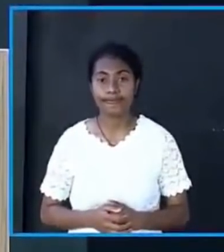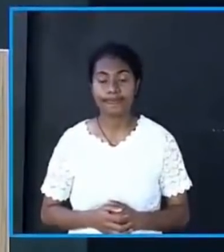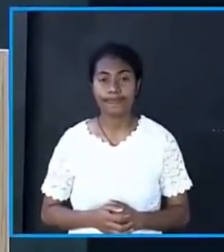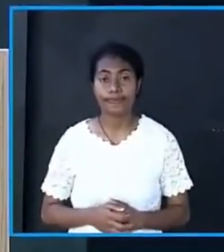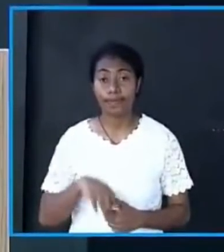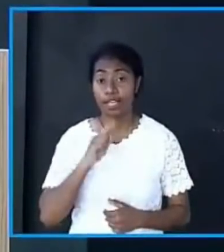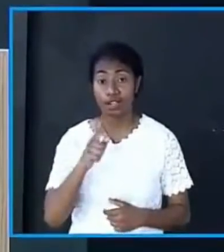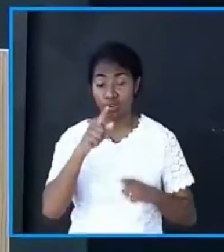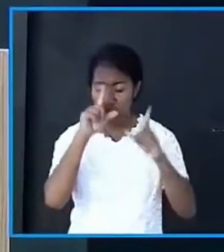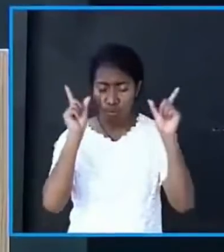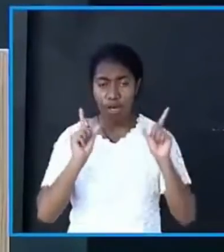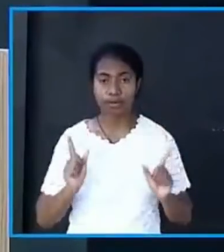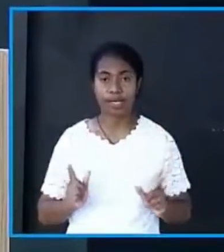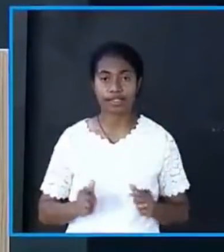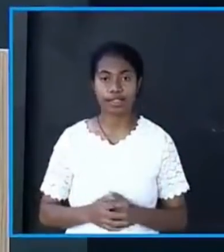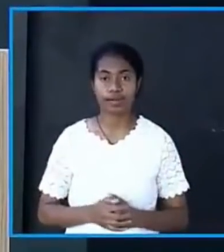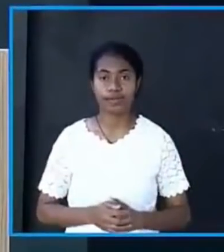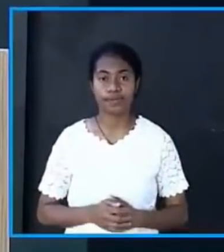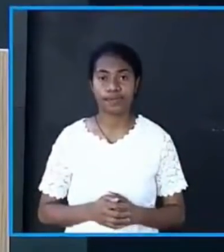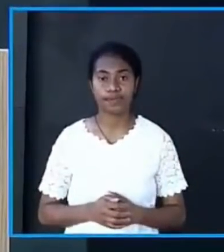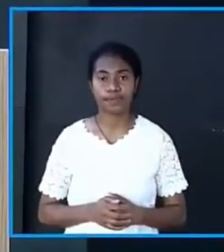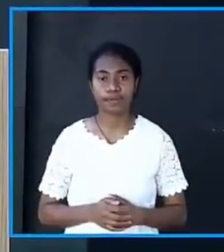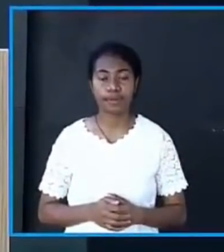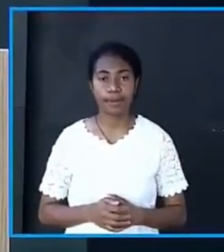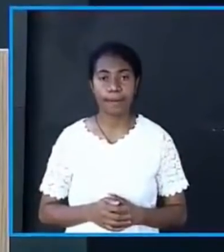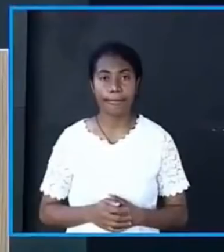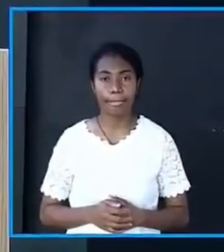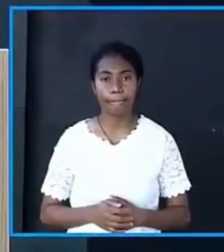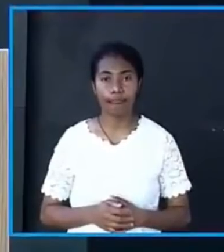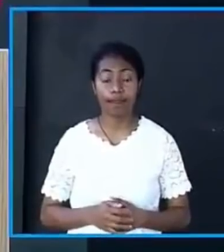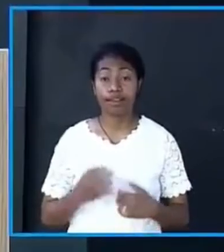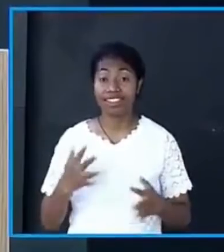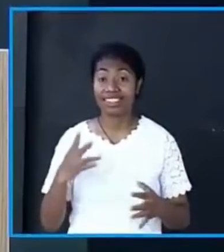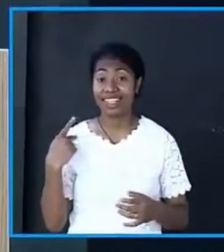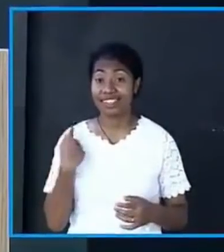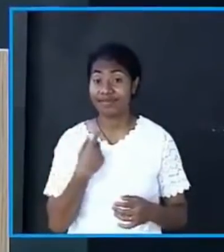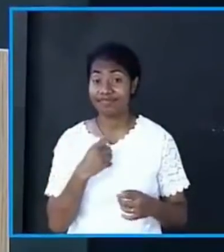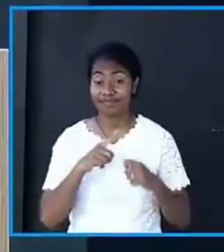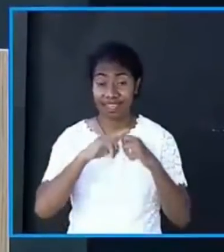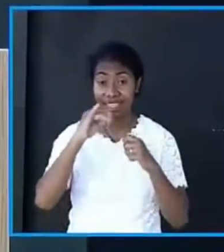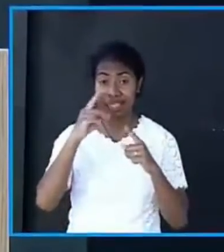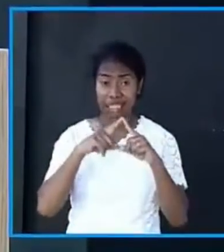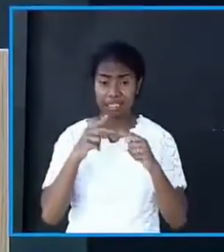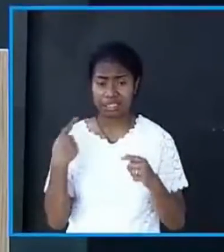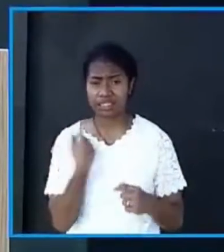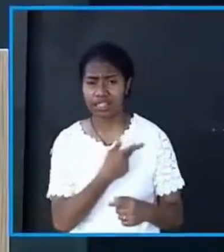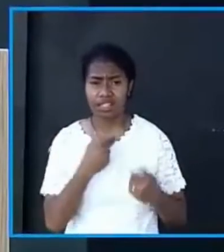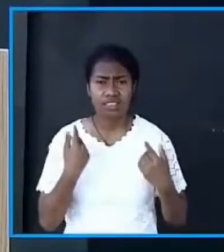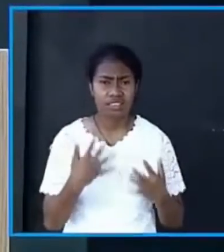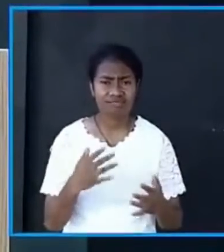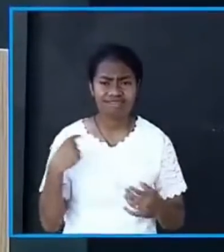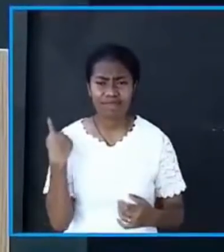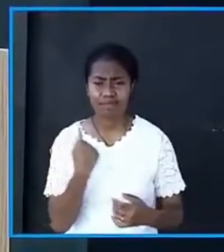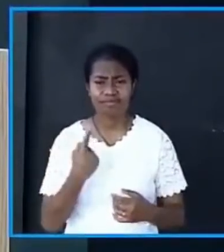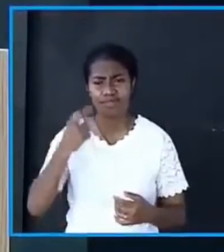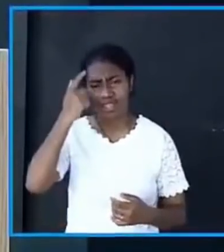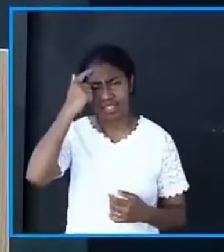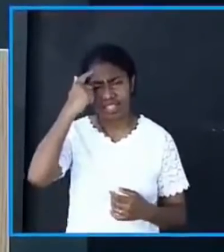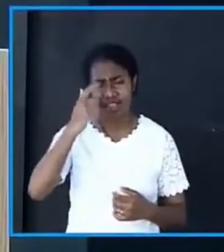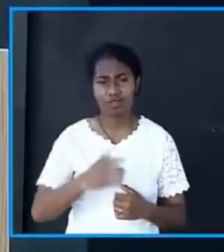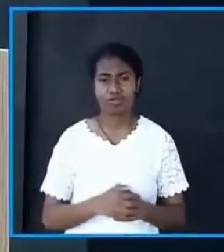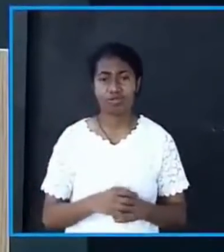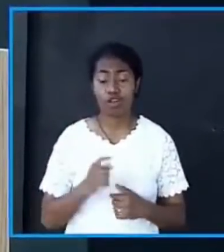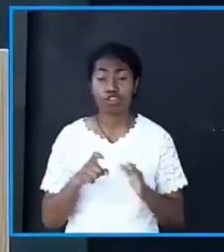itung2 biasa nge-rap Saya kira kita semua tahu mengubah suara jadi teks kita bisa